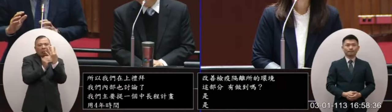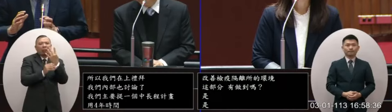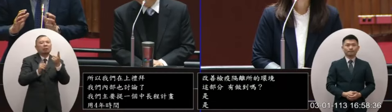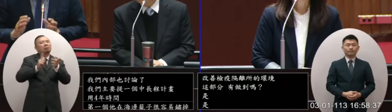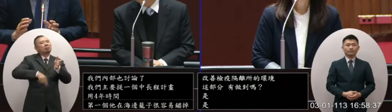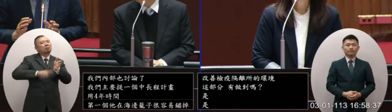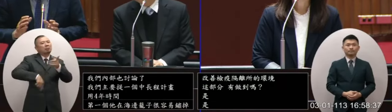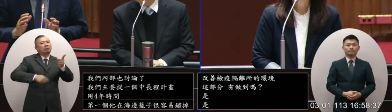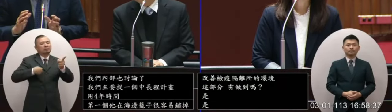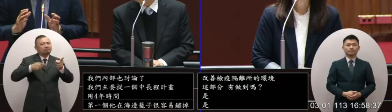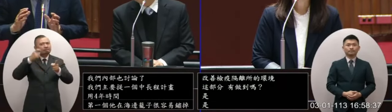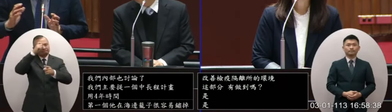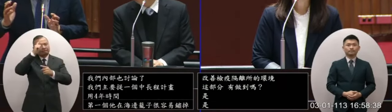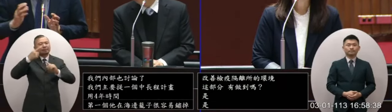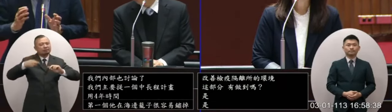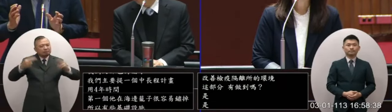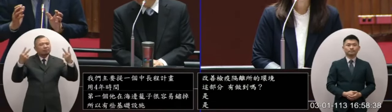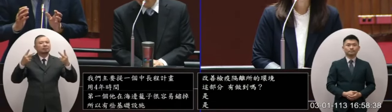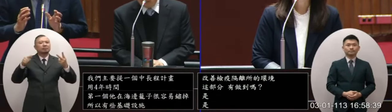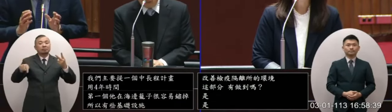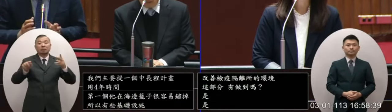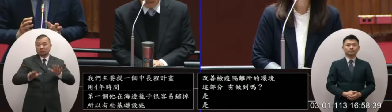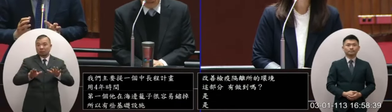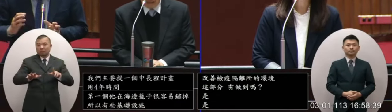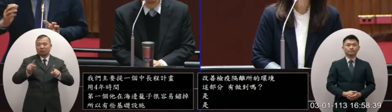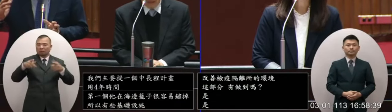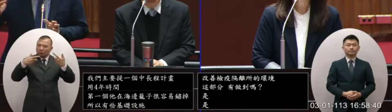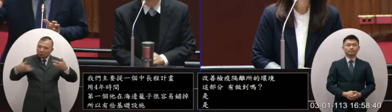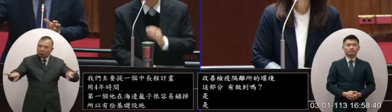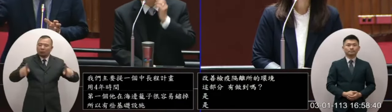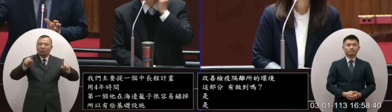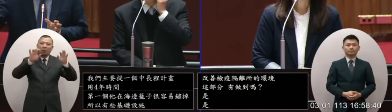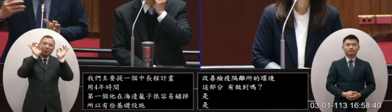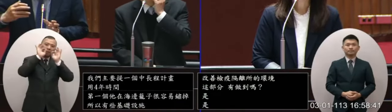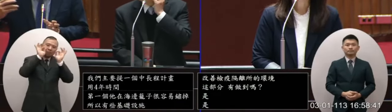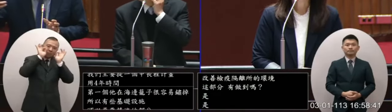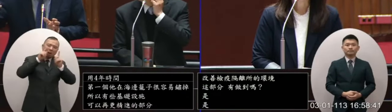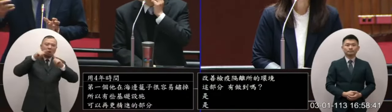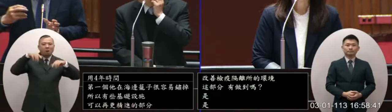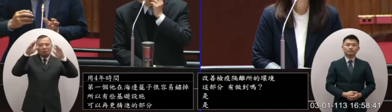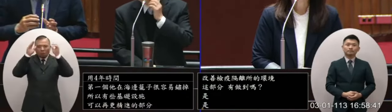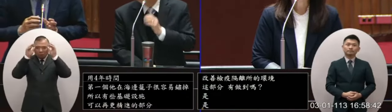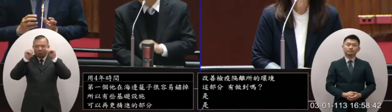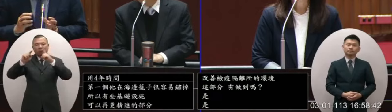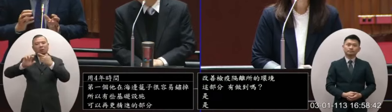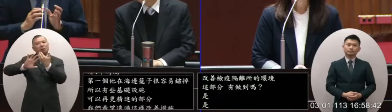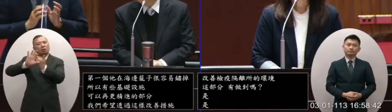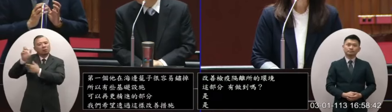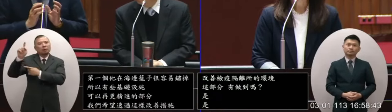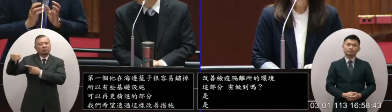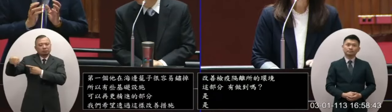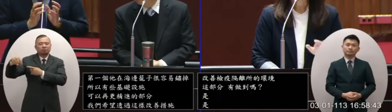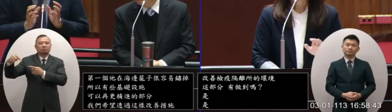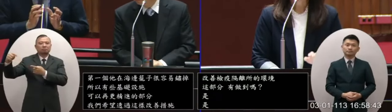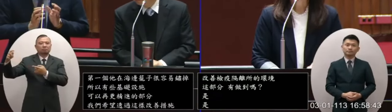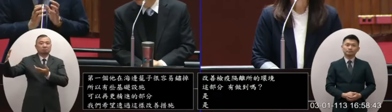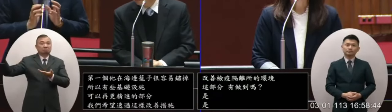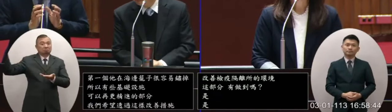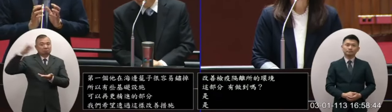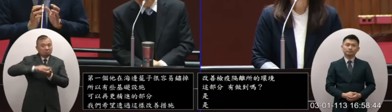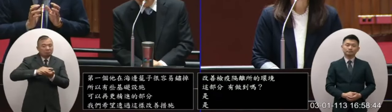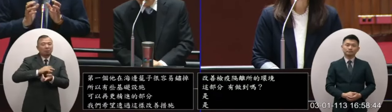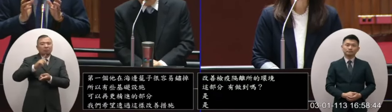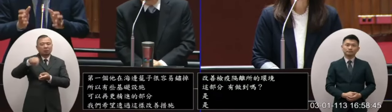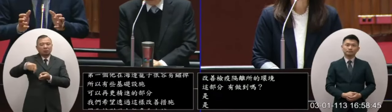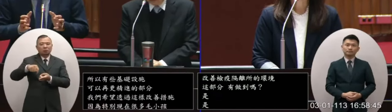够让因为特别现在很多毛小孩都是从国外，也没有国外进来的时候，让这些毛小孩的